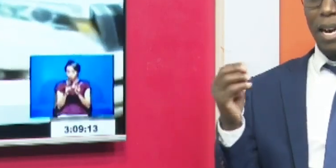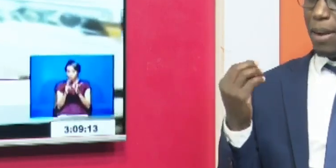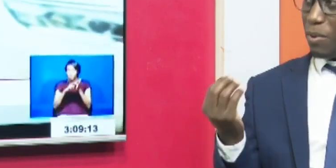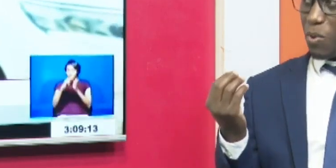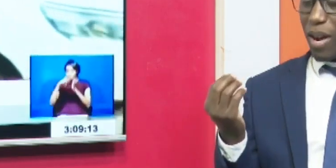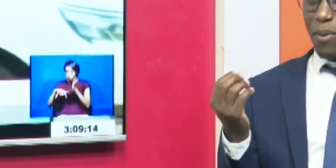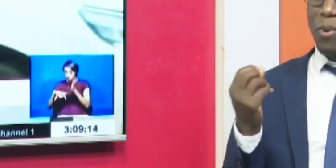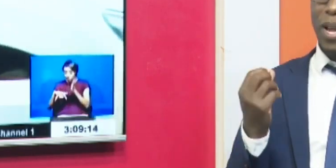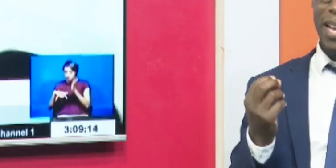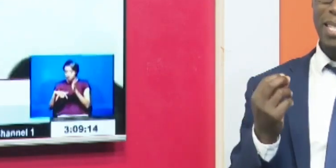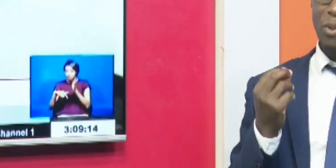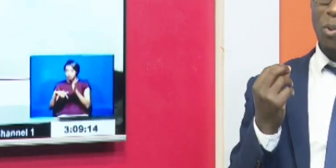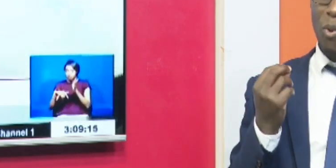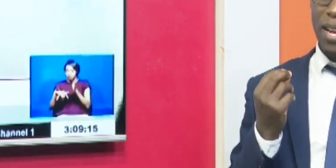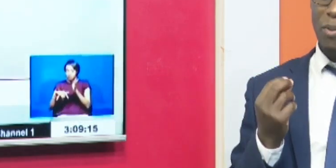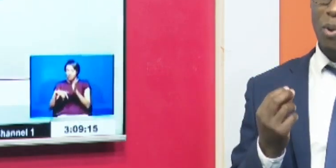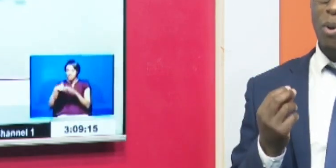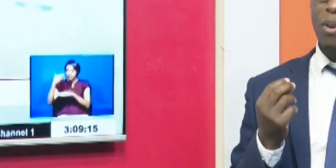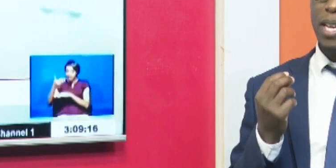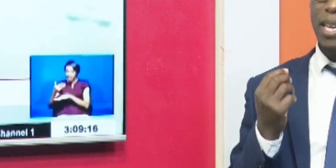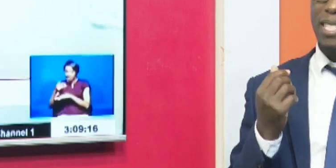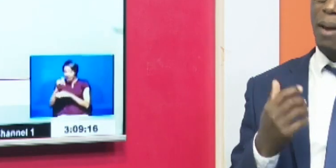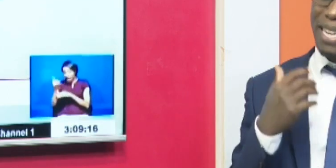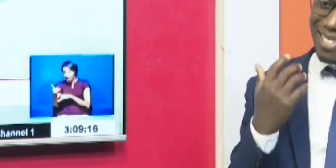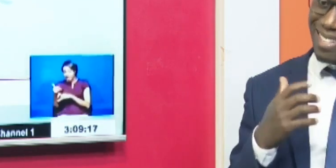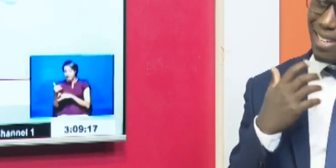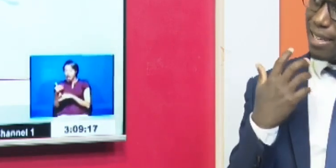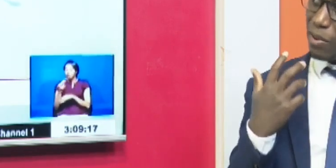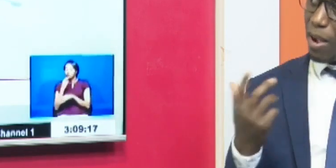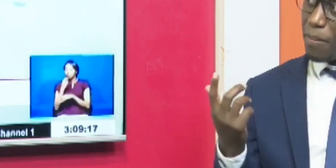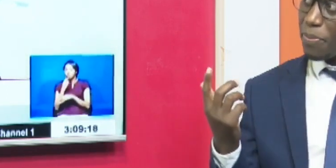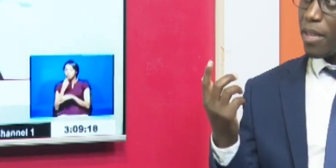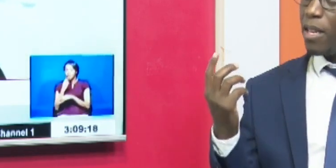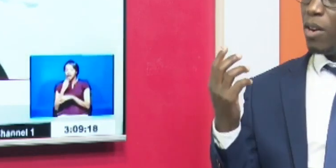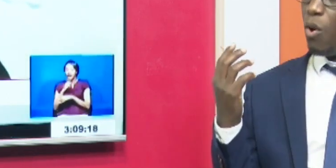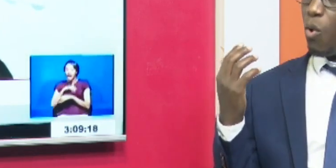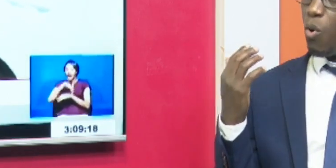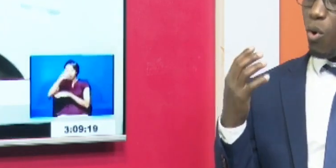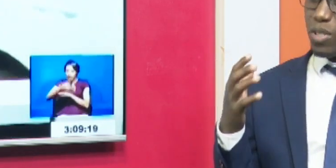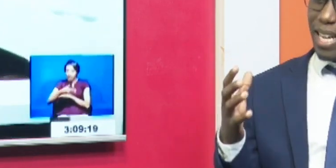point nga bali mu lukuŋŋaana lukulaga nti waliwo ekyabadde ekigendererwa